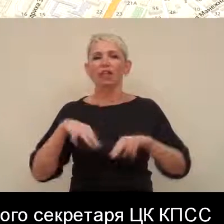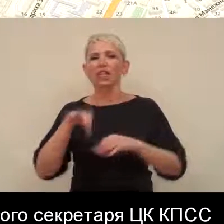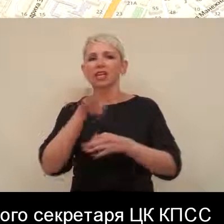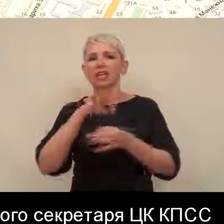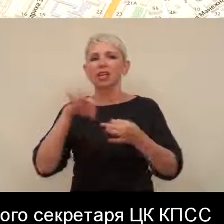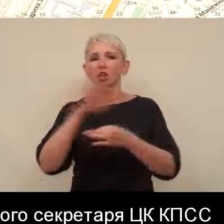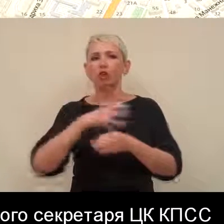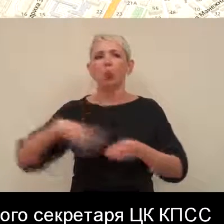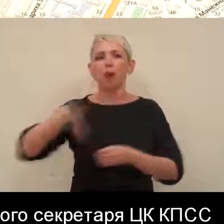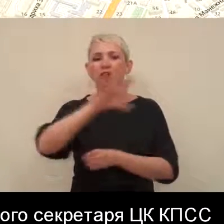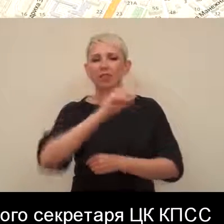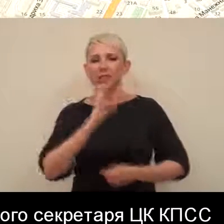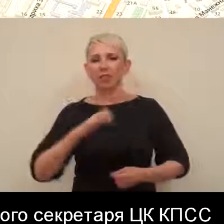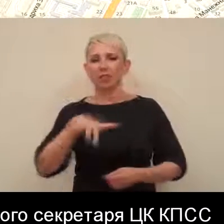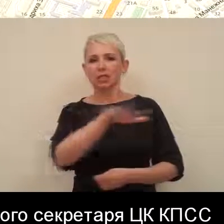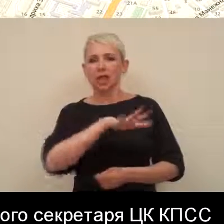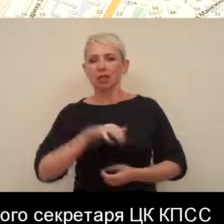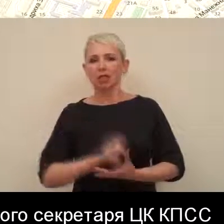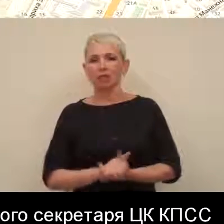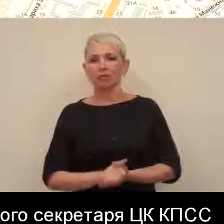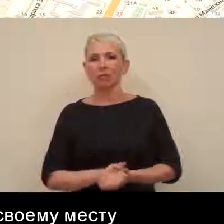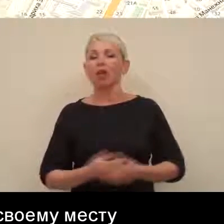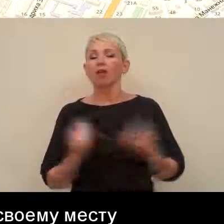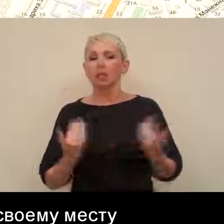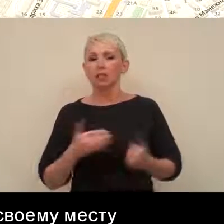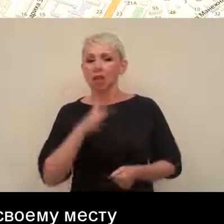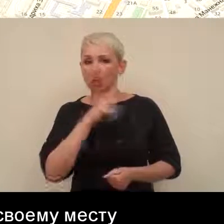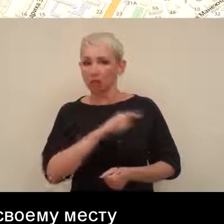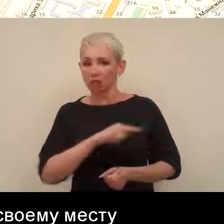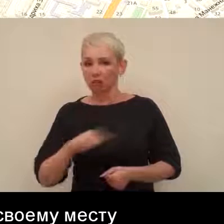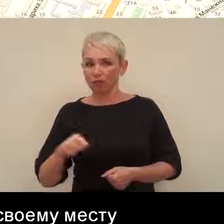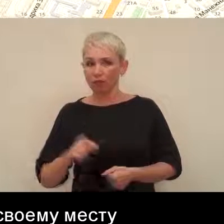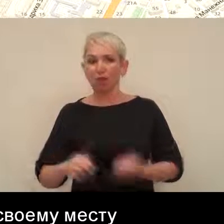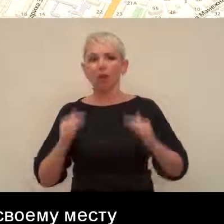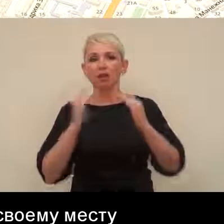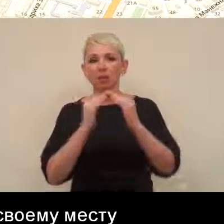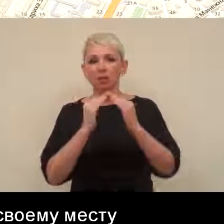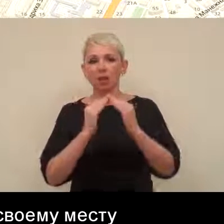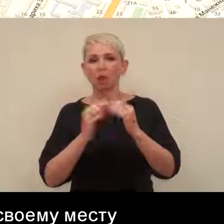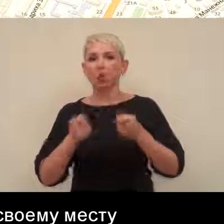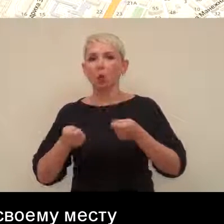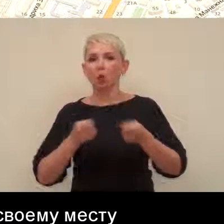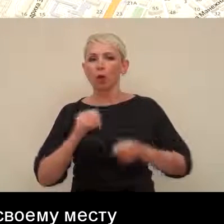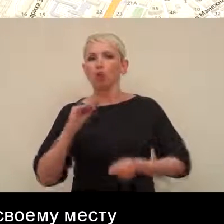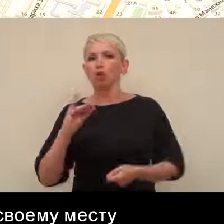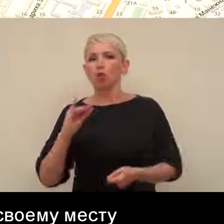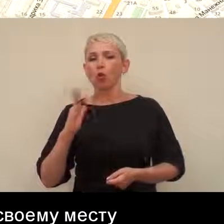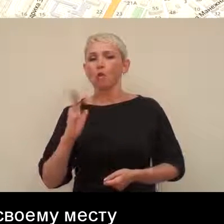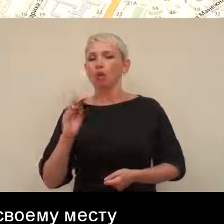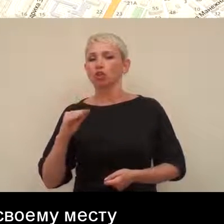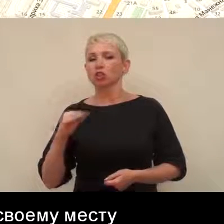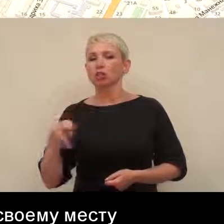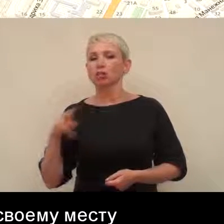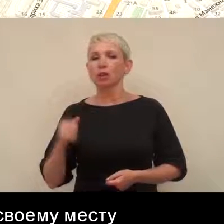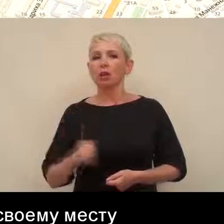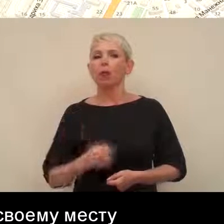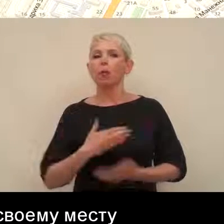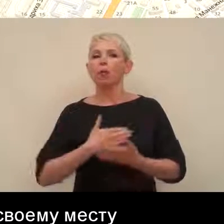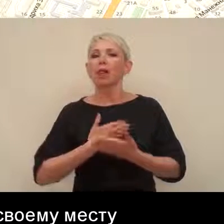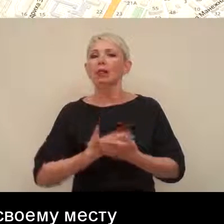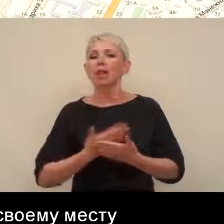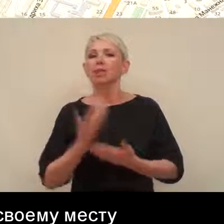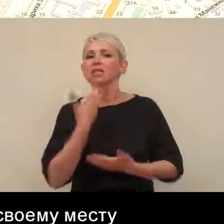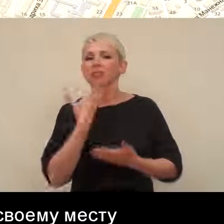излишествами в архитектуре по всей стране. В настоящее время здание ЮВЖД, благодаря своему